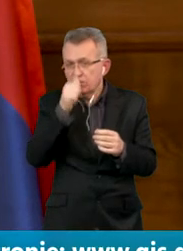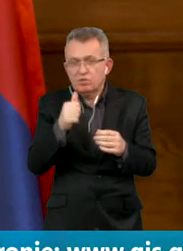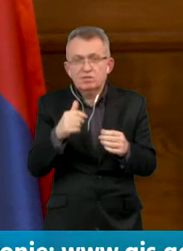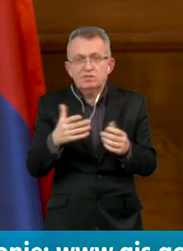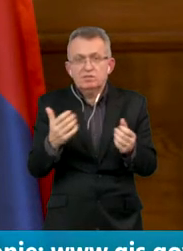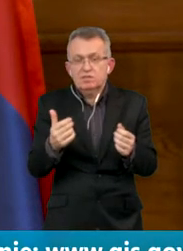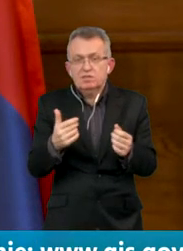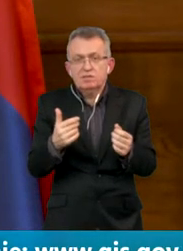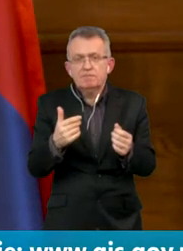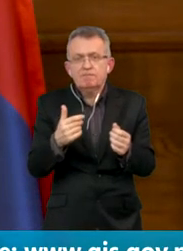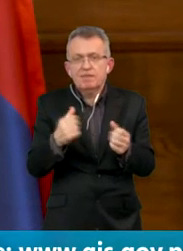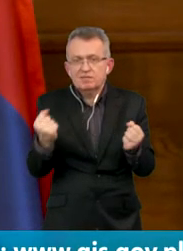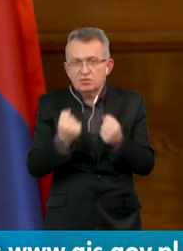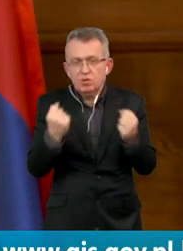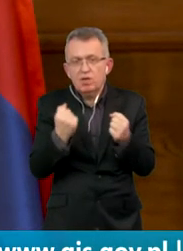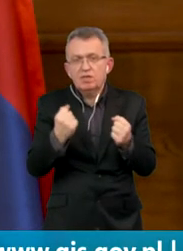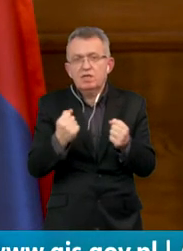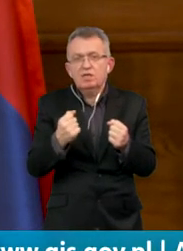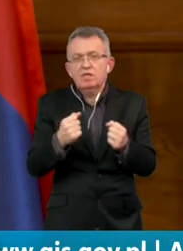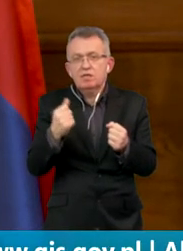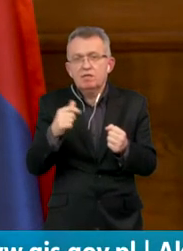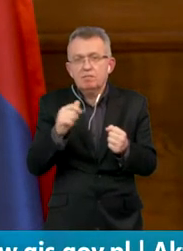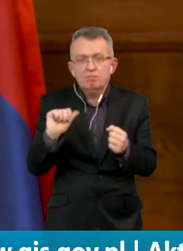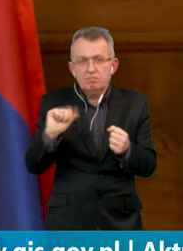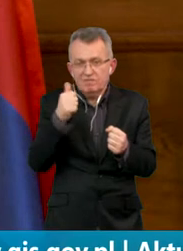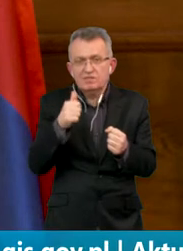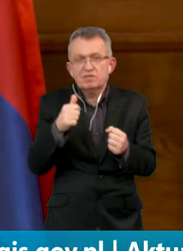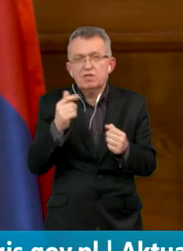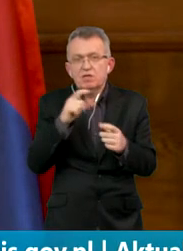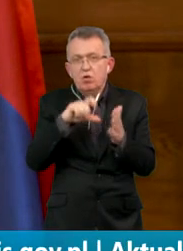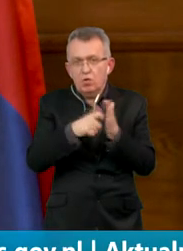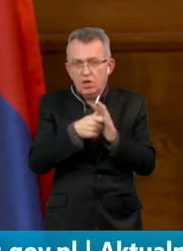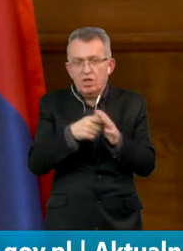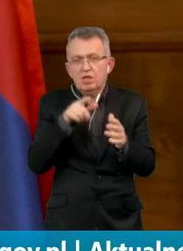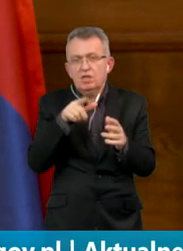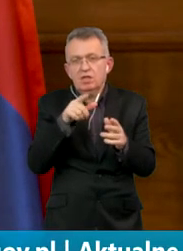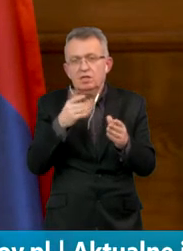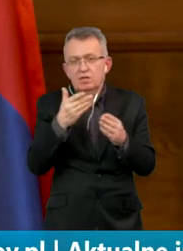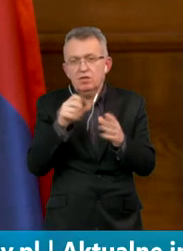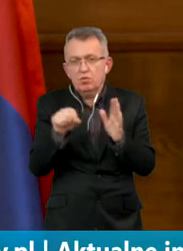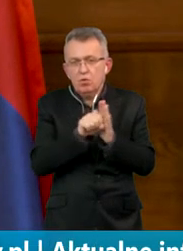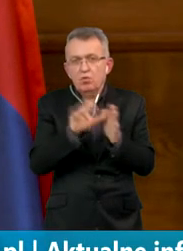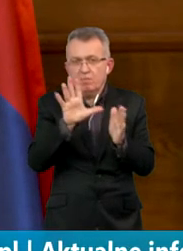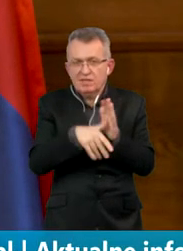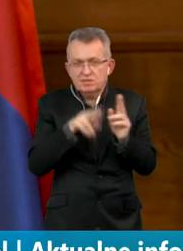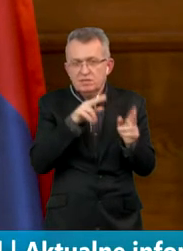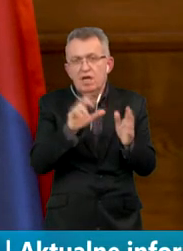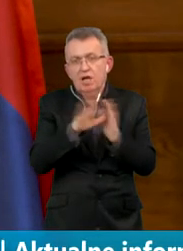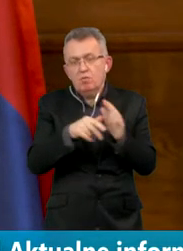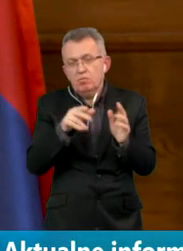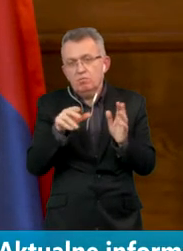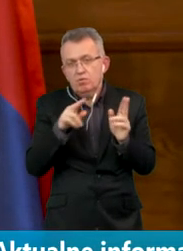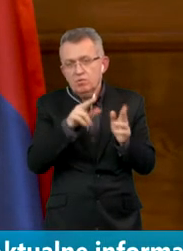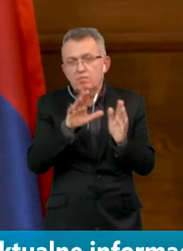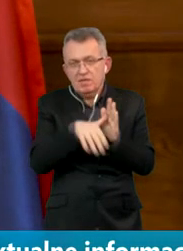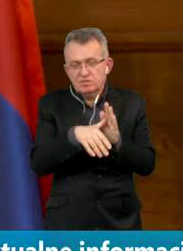możliwości działania, funkcjonowania, po pierwsze, jeżeli funkcjonują w lokalach użytkowych należących do miasta lub spółek miejskich,